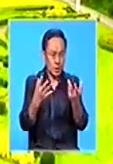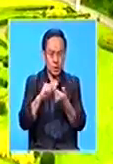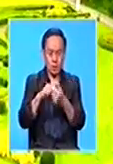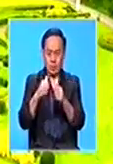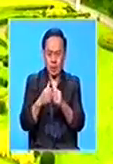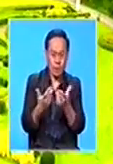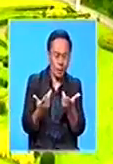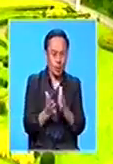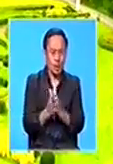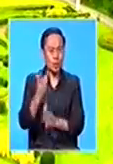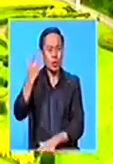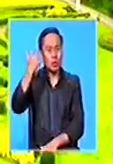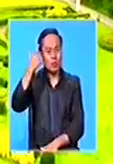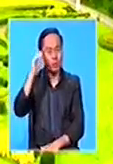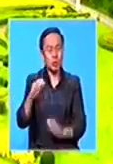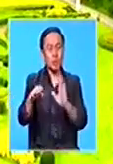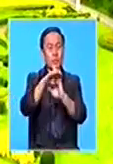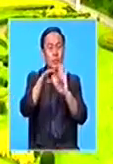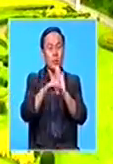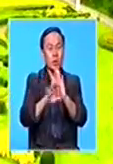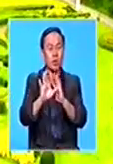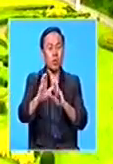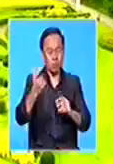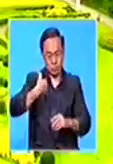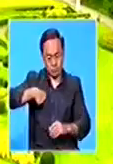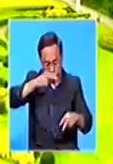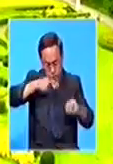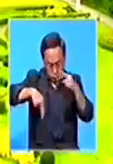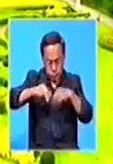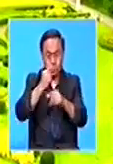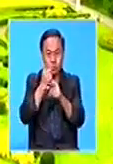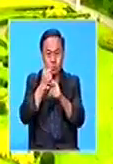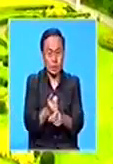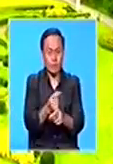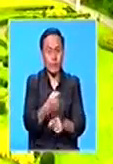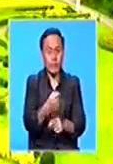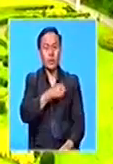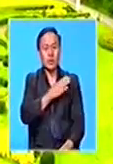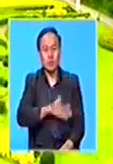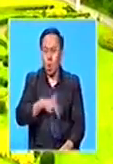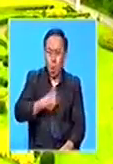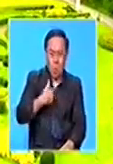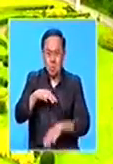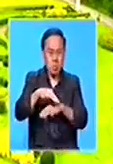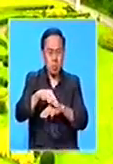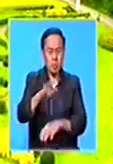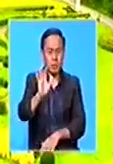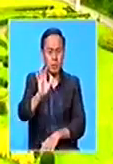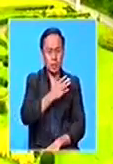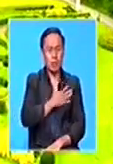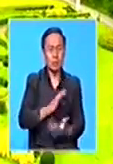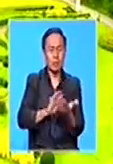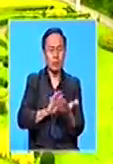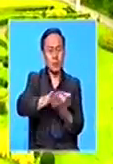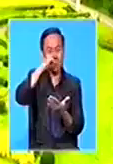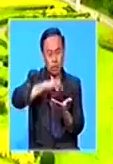บื้องหลังอยู่บ้างอะไรก็เป็นเรื่องของกลไกทางกระบวนการทางเขาตรวจสอบมาทีครับทำไมจะต้องใจร้อนอะไรกันขนาดนั้นนะบ้านเมื